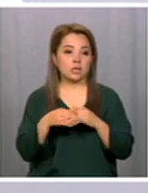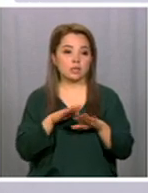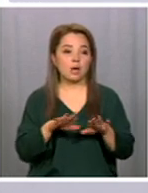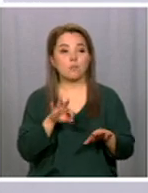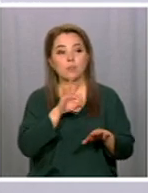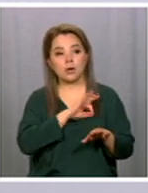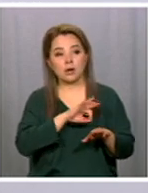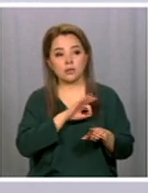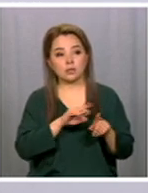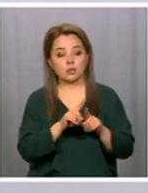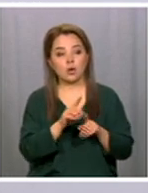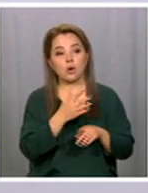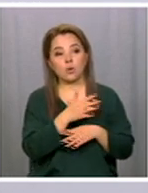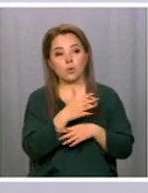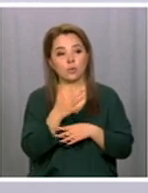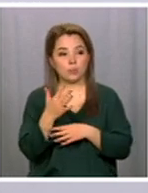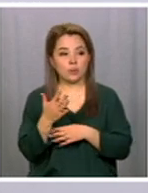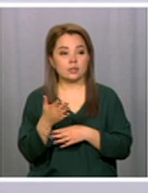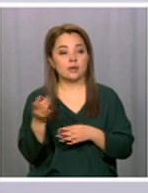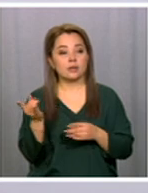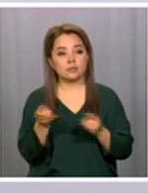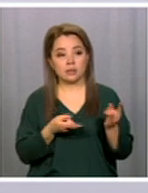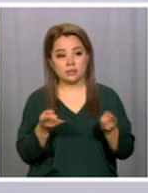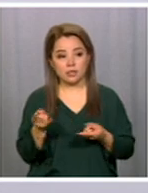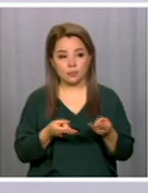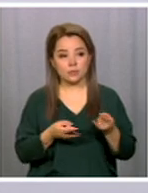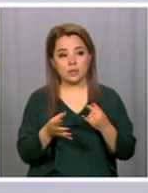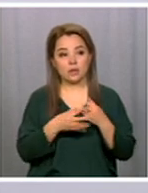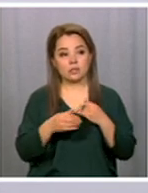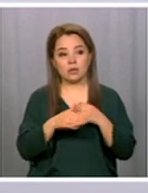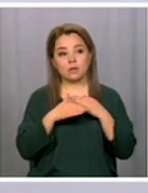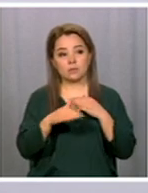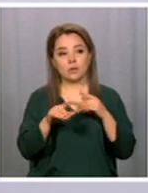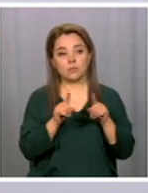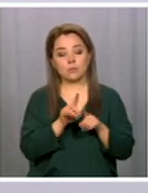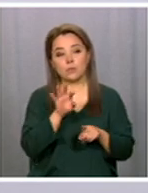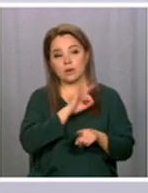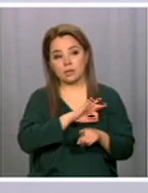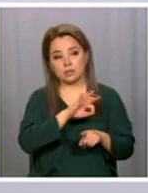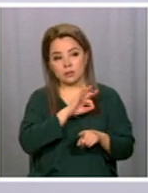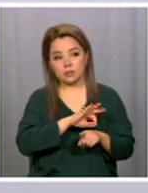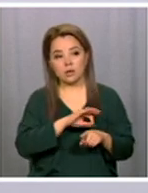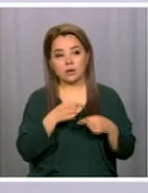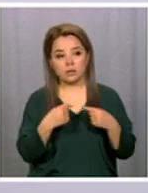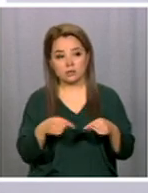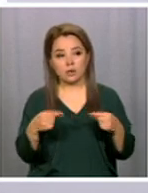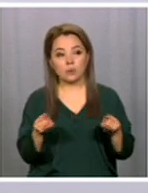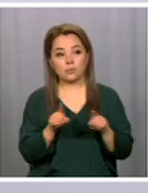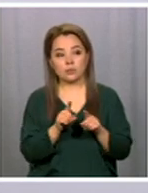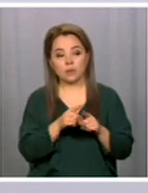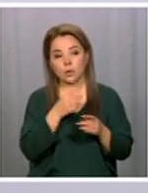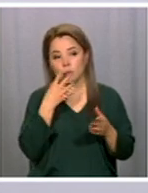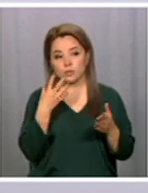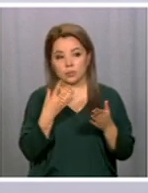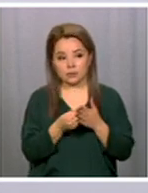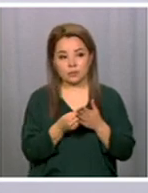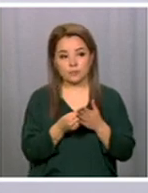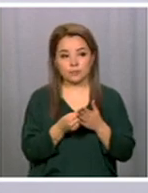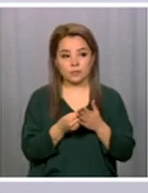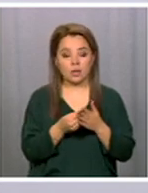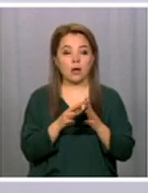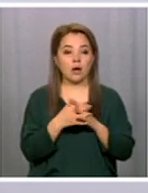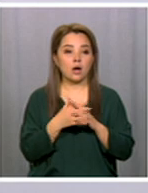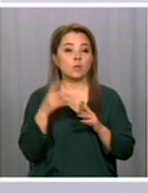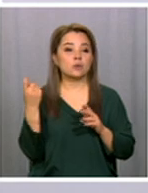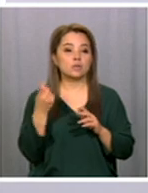барысында ормандарды қырқып, жерді пайдаланып, яғни әртүрлі өздерінің жаңағы ауыл